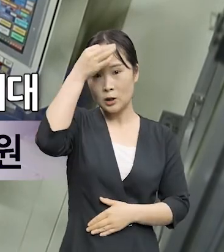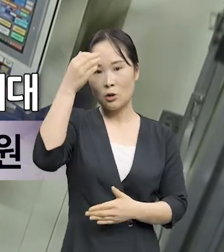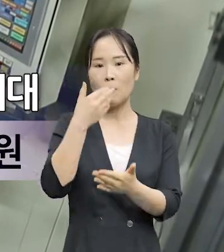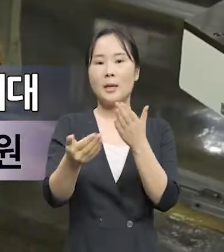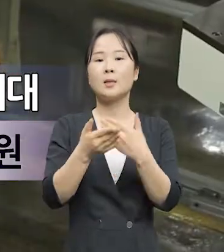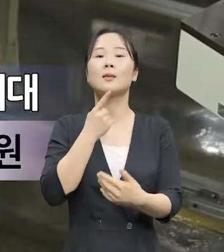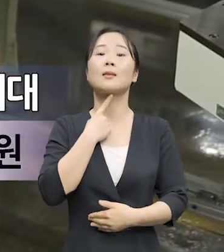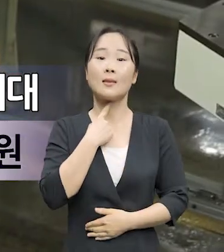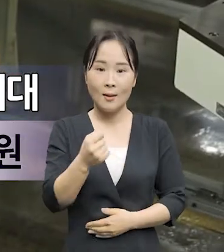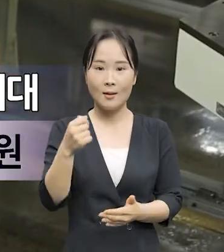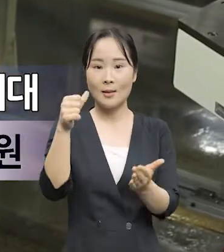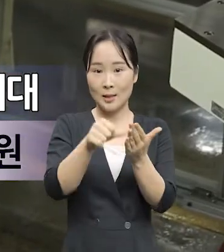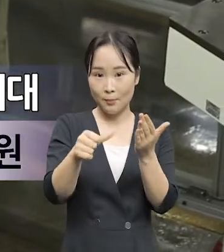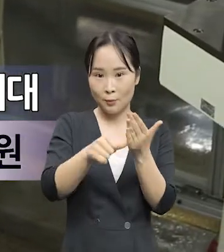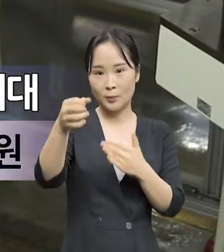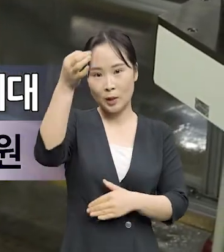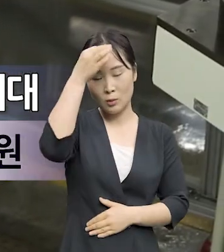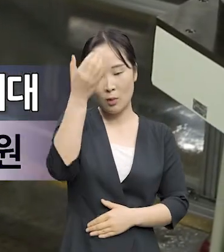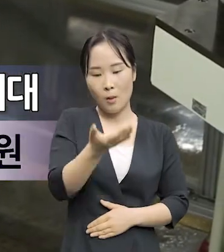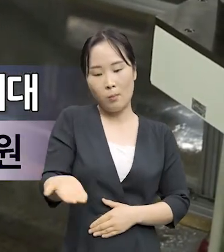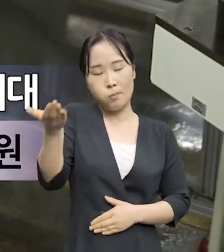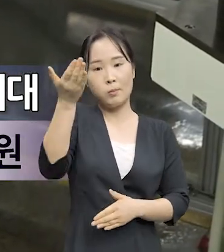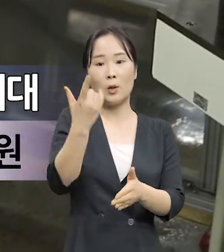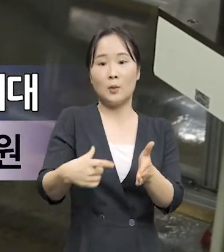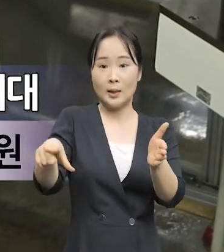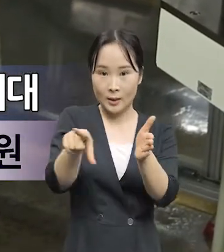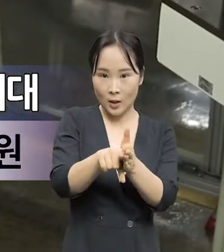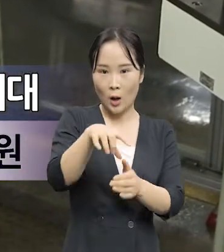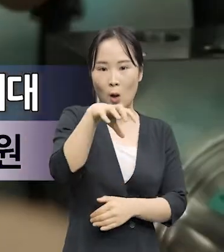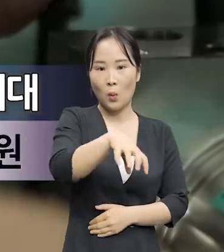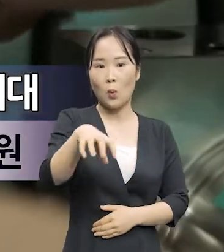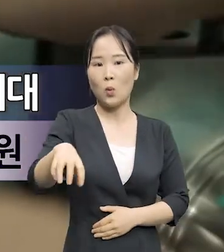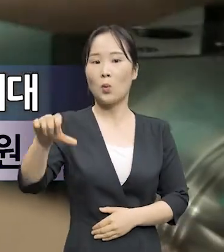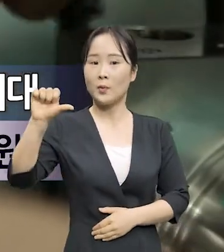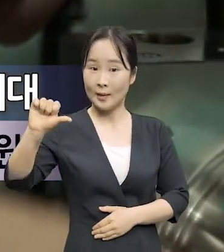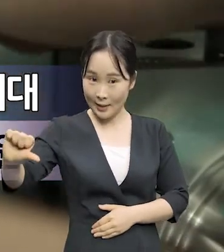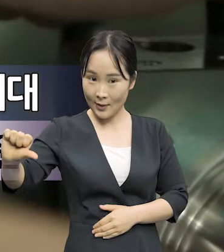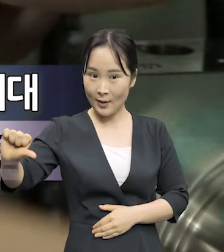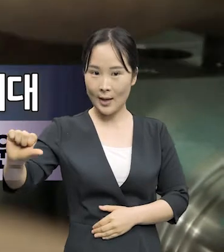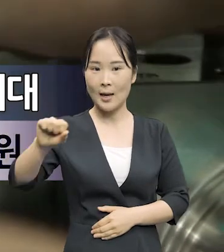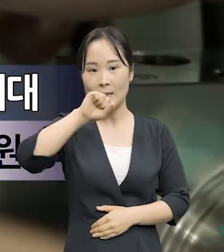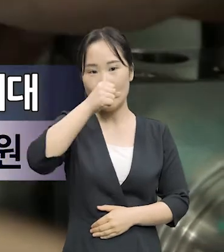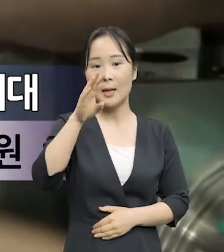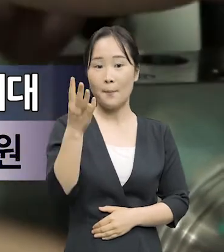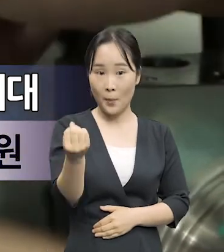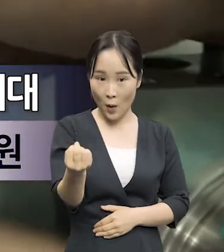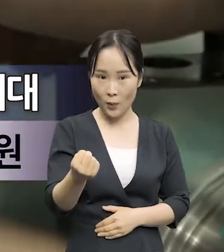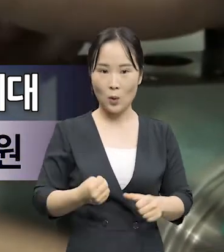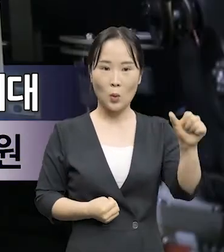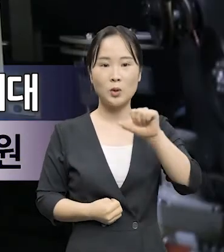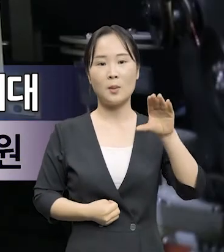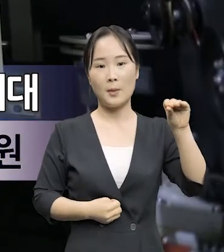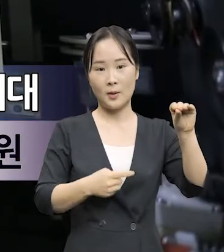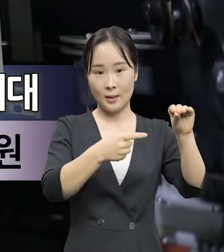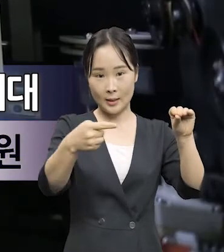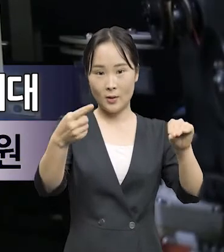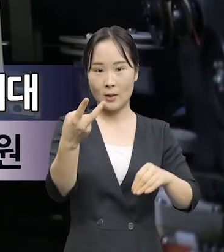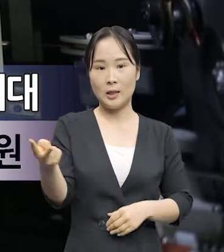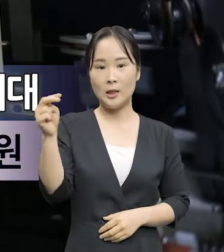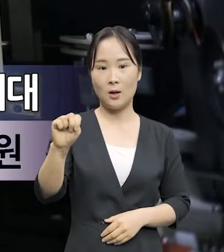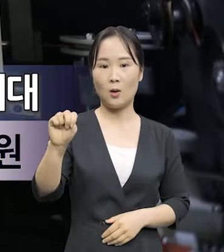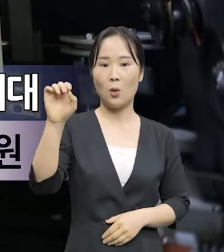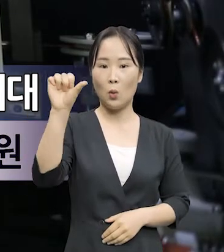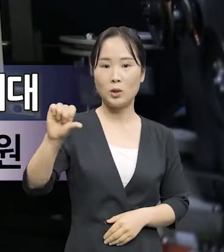기능 향상 등을 위한 인공지능 제품 서비스 고도화 지원 사업을 통해 5개 과제를 내외로 과제당 5천만